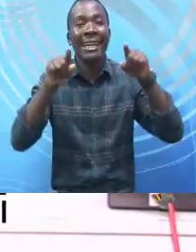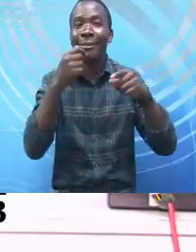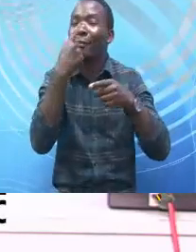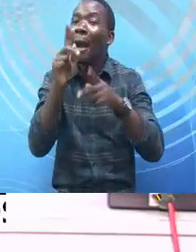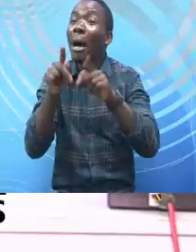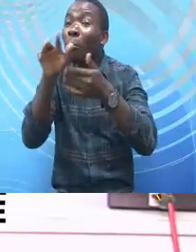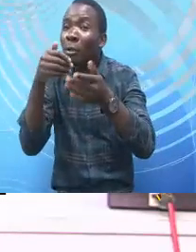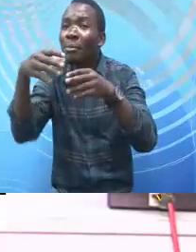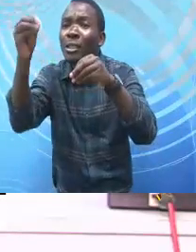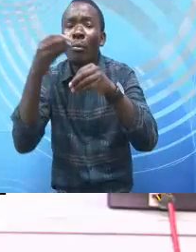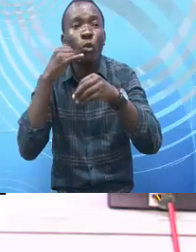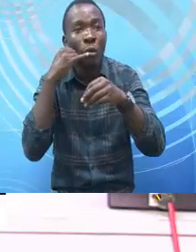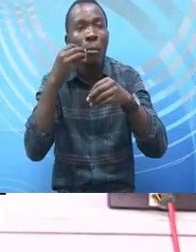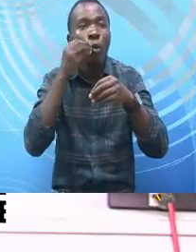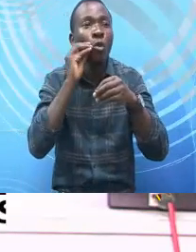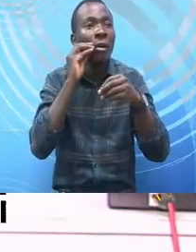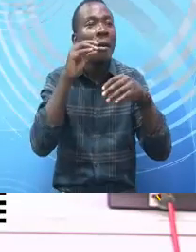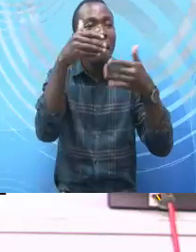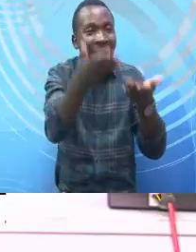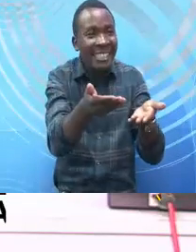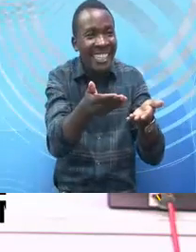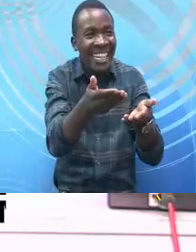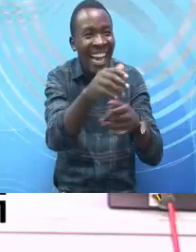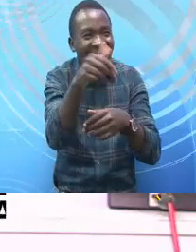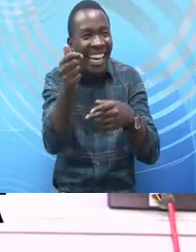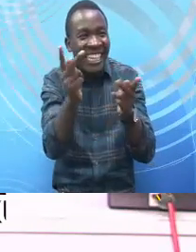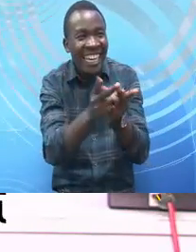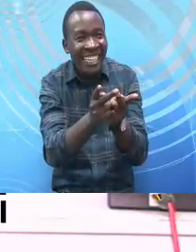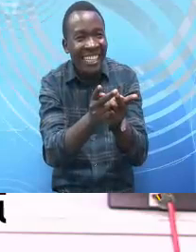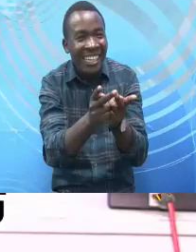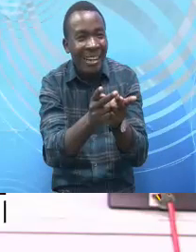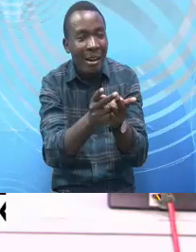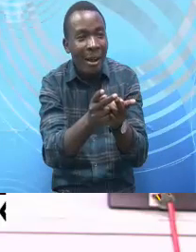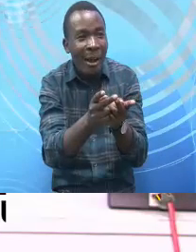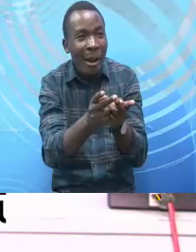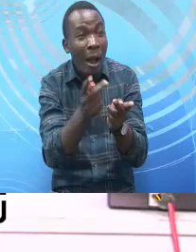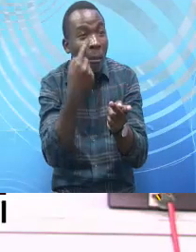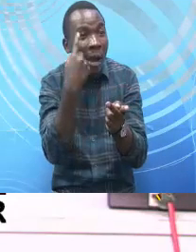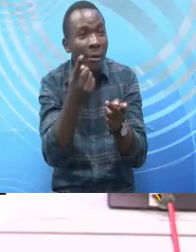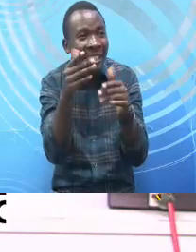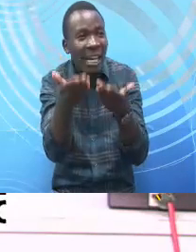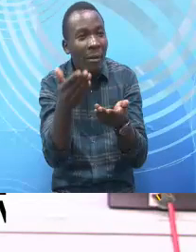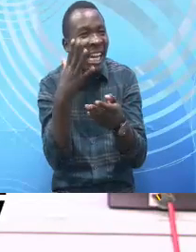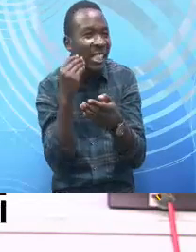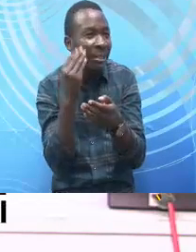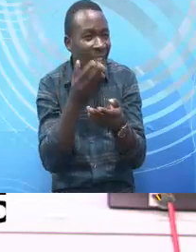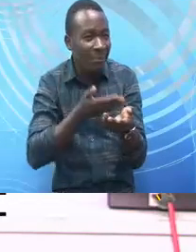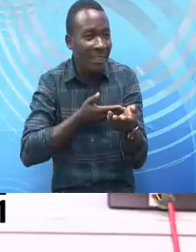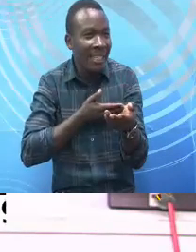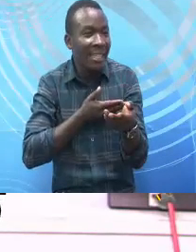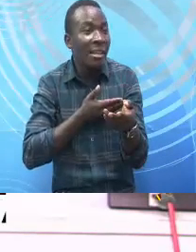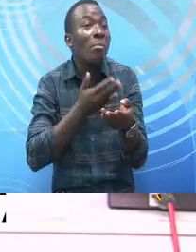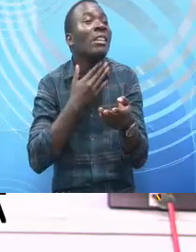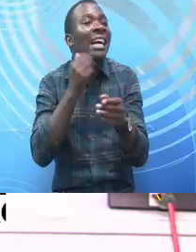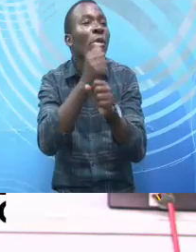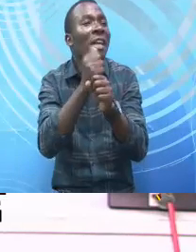bose bajye mu rugo bigende gutya, arahandi hantu mwamwarabonye cyangwa muri experience mufite hari ukundi kuntu byakorwa ku